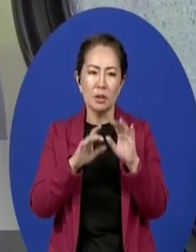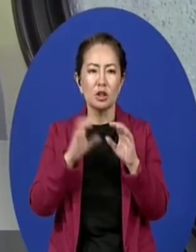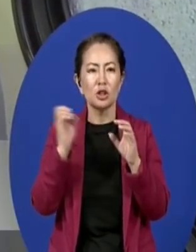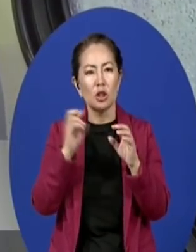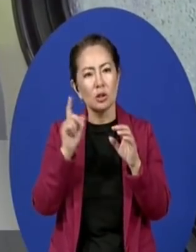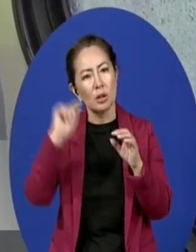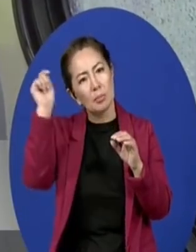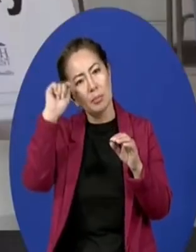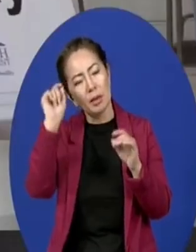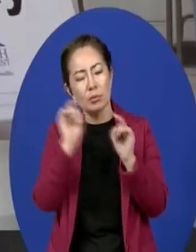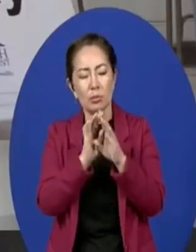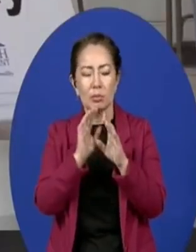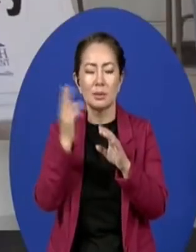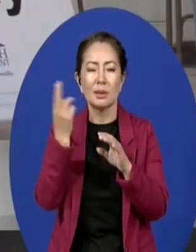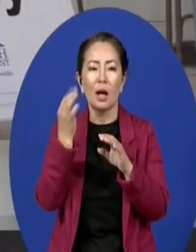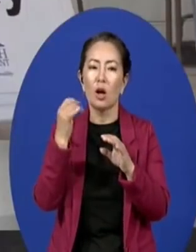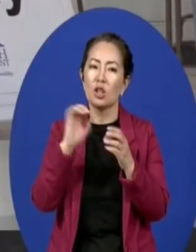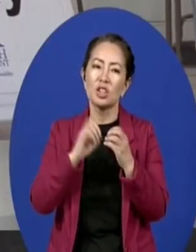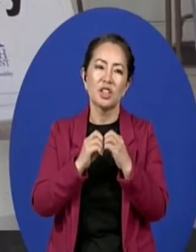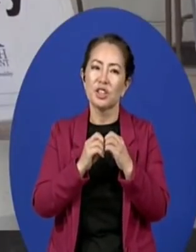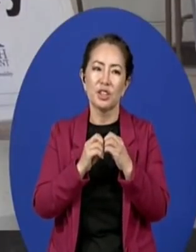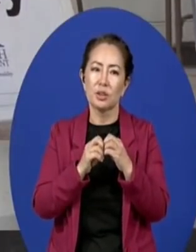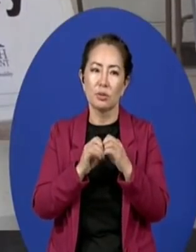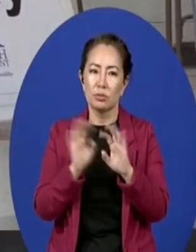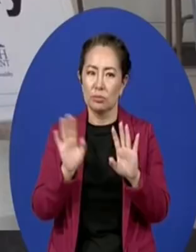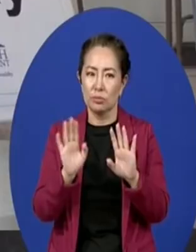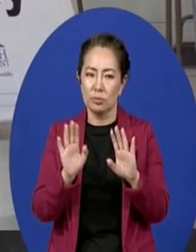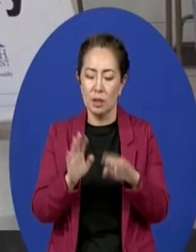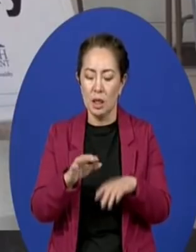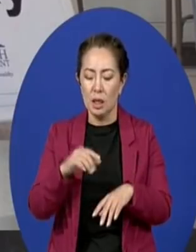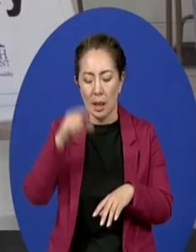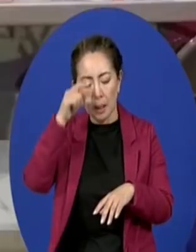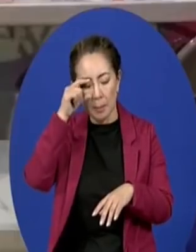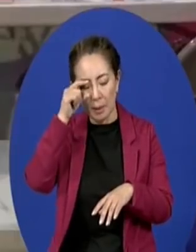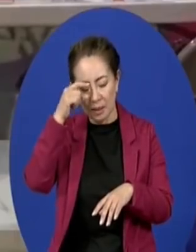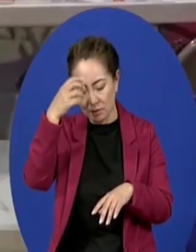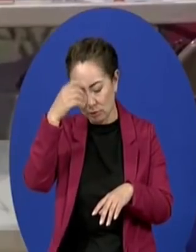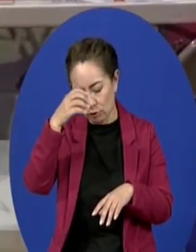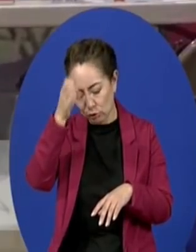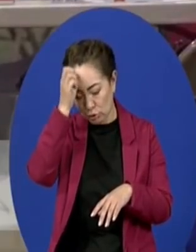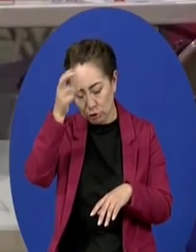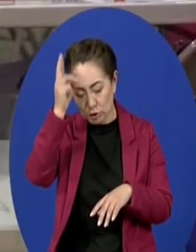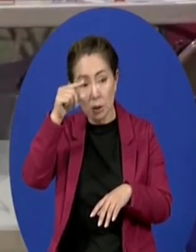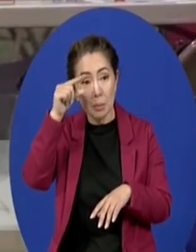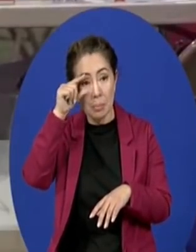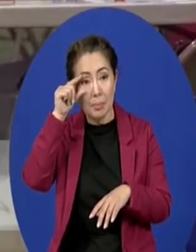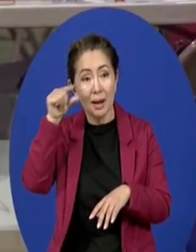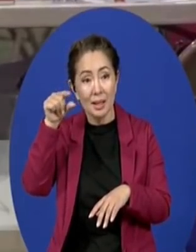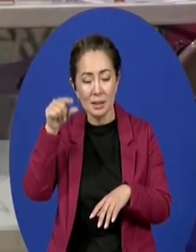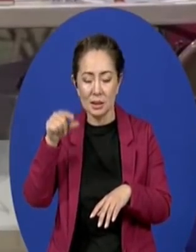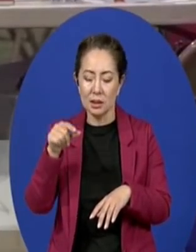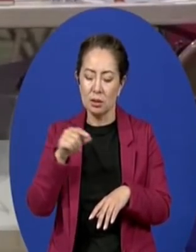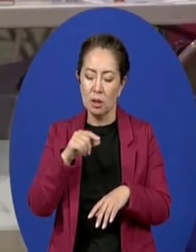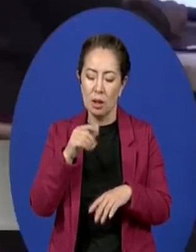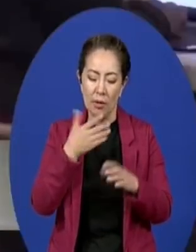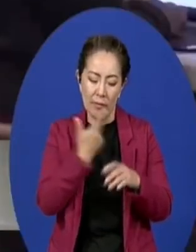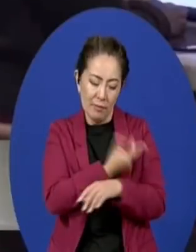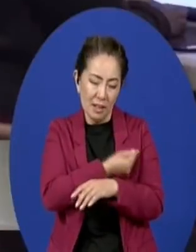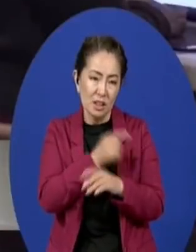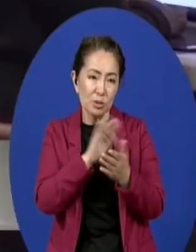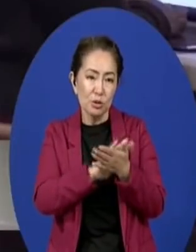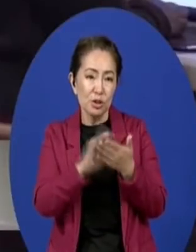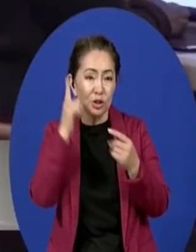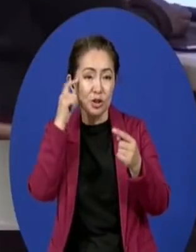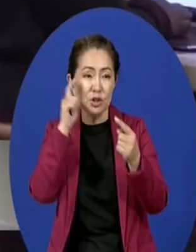баярын үйл ажиллагаа цагаан ордонд болоогүй байна. Мөн Жозеф Байдны засаг захиргаа вакцинжуулалтын шин зорилтыг